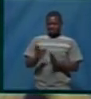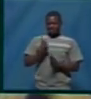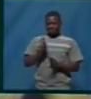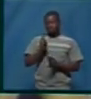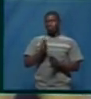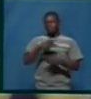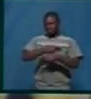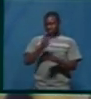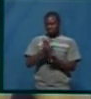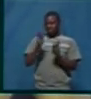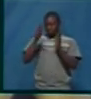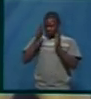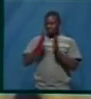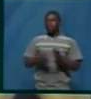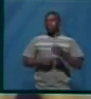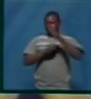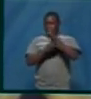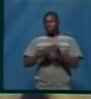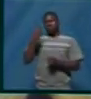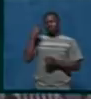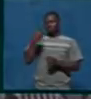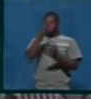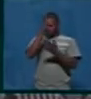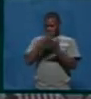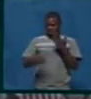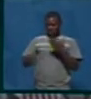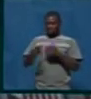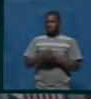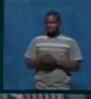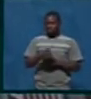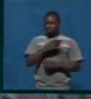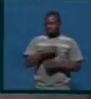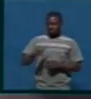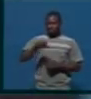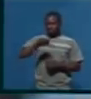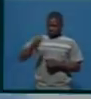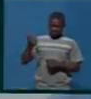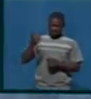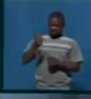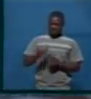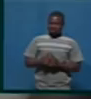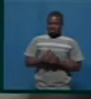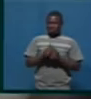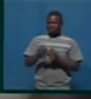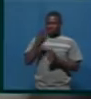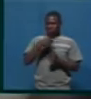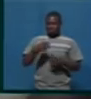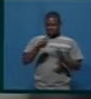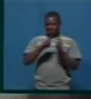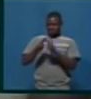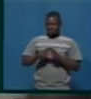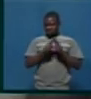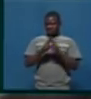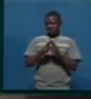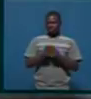supportent une partie et les sociétés cotonnières supportent l'autre partie. La partie